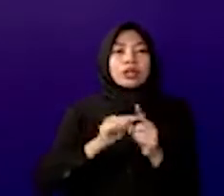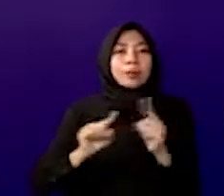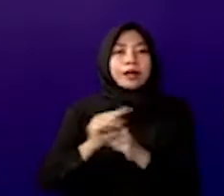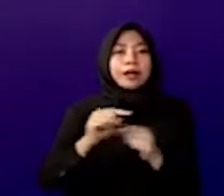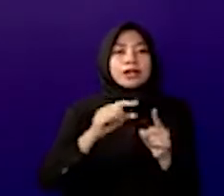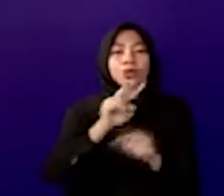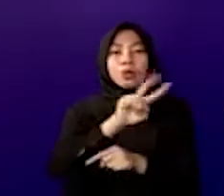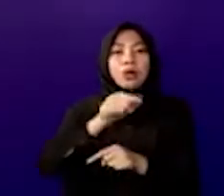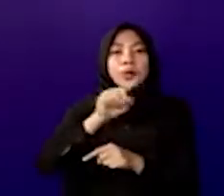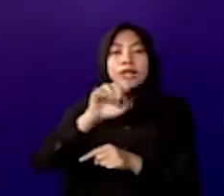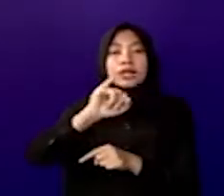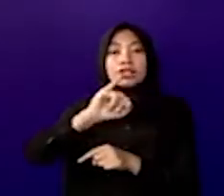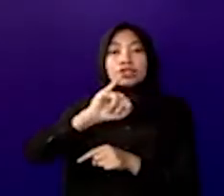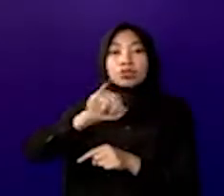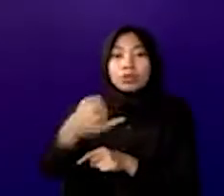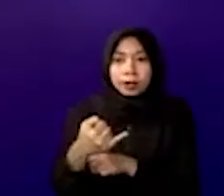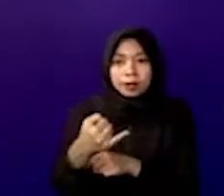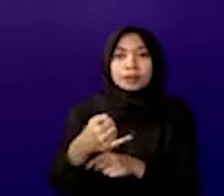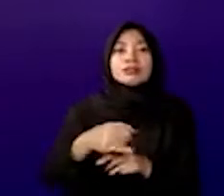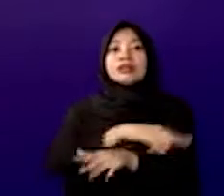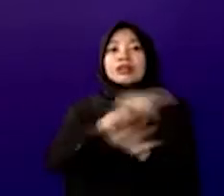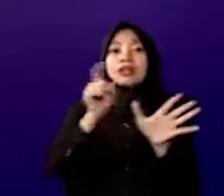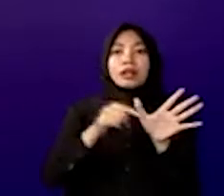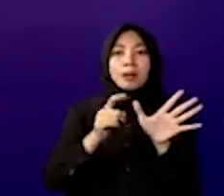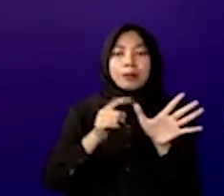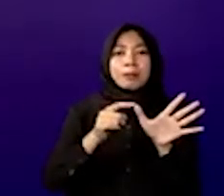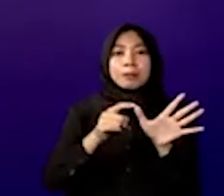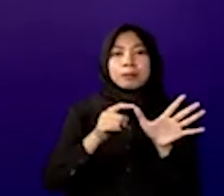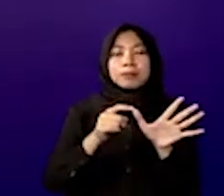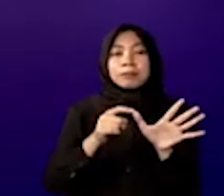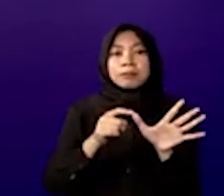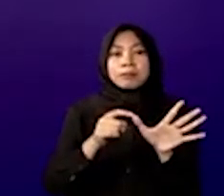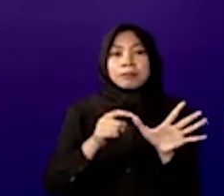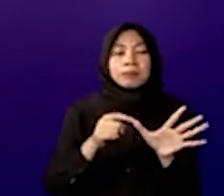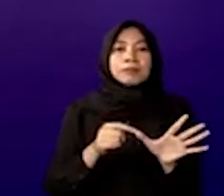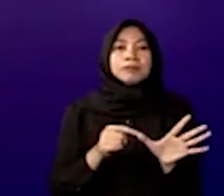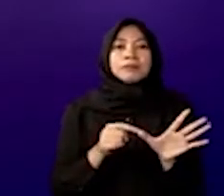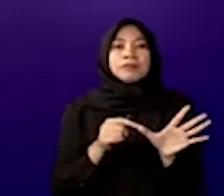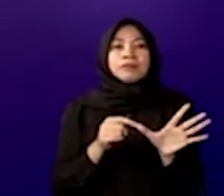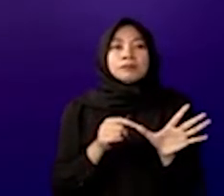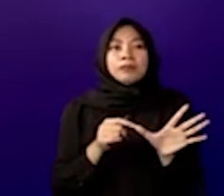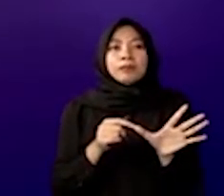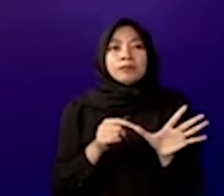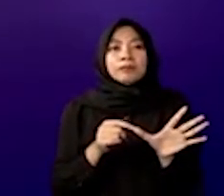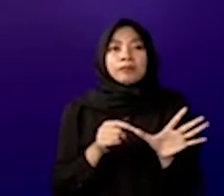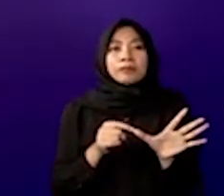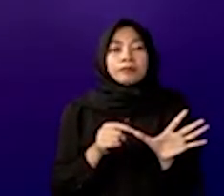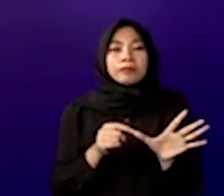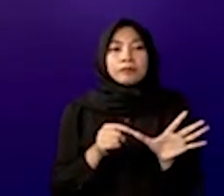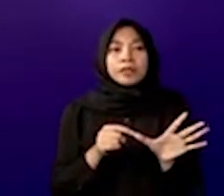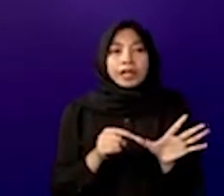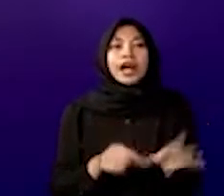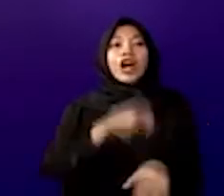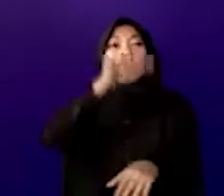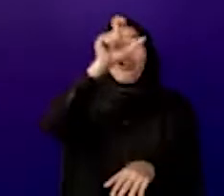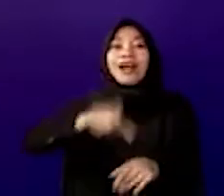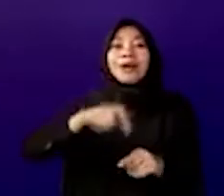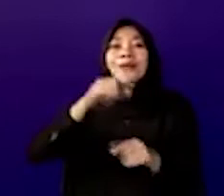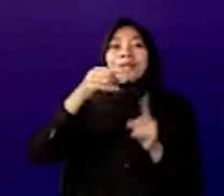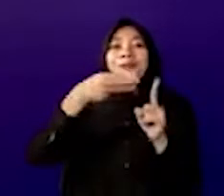2,3 kemudian penerima bantuan e pembayaran iuran